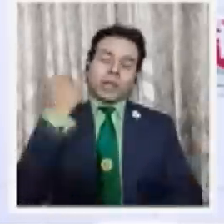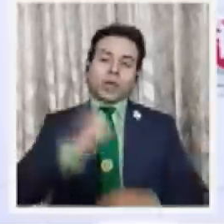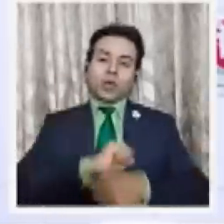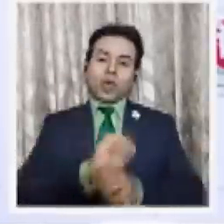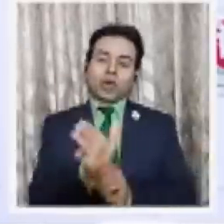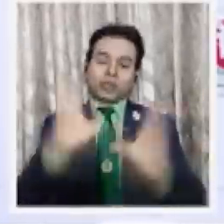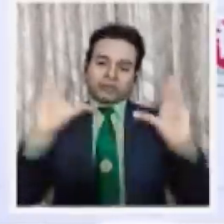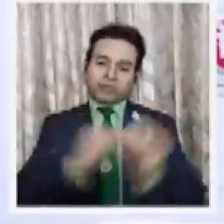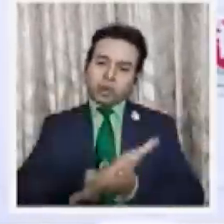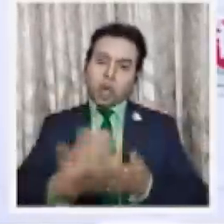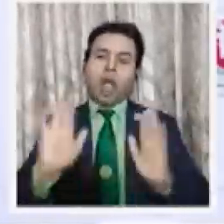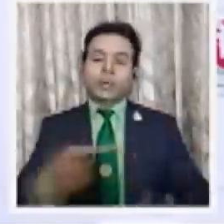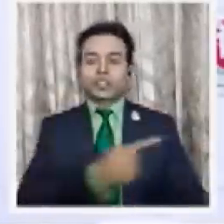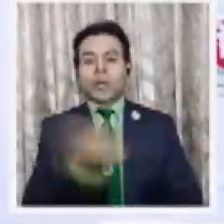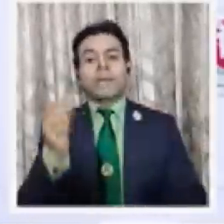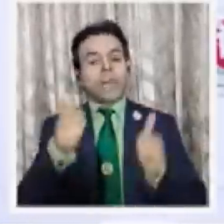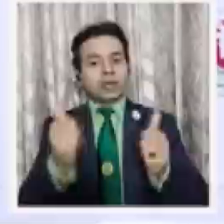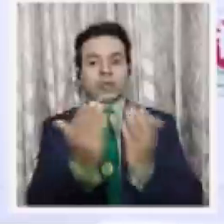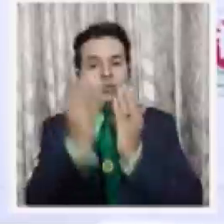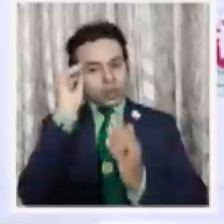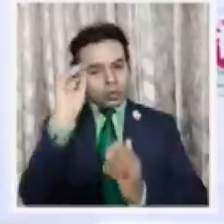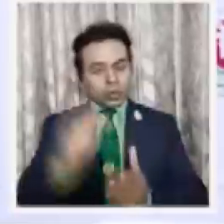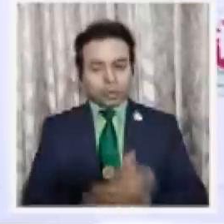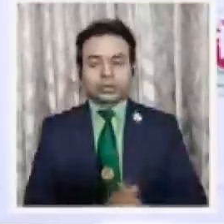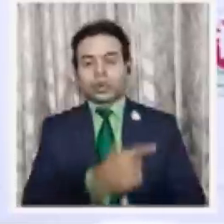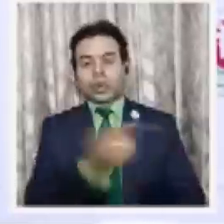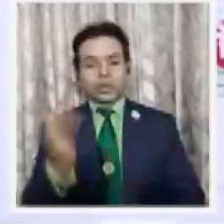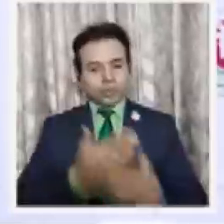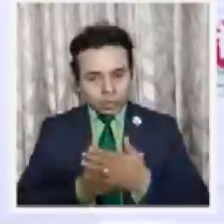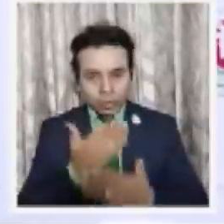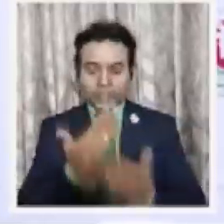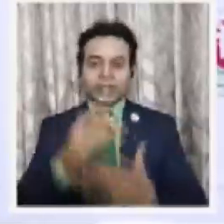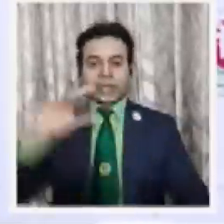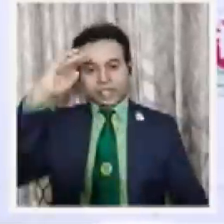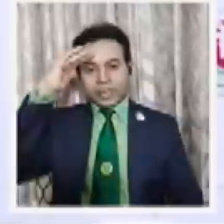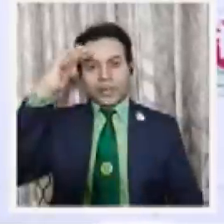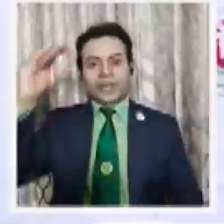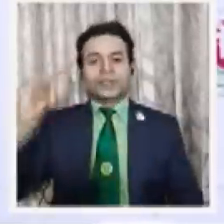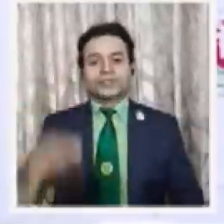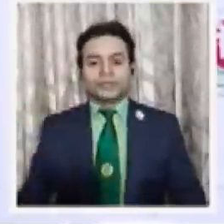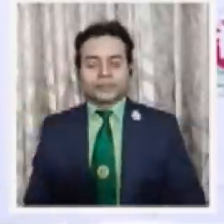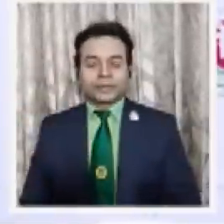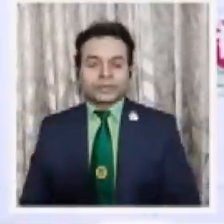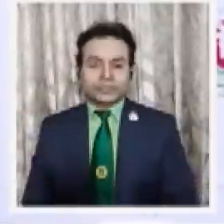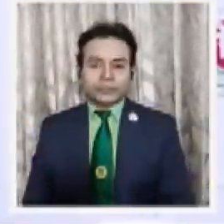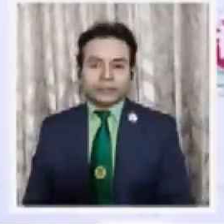সেটা করি, তাহলে নিশ্চয়ই আমরা এই করোনাকে প্রতিরোধ করতে পারবো এবং বাংলাদেশকে করোনা মুক্ত করতে পারবো।